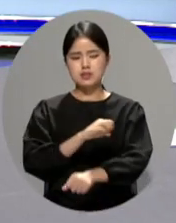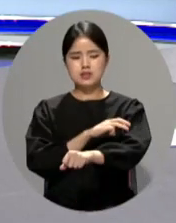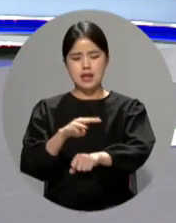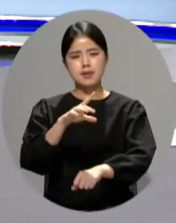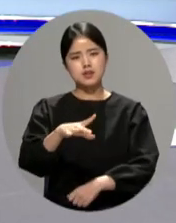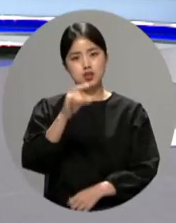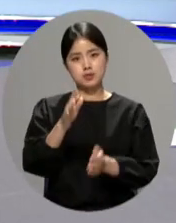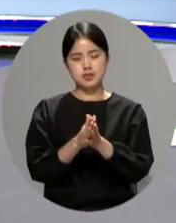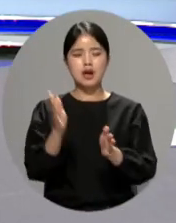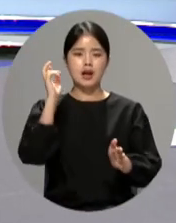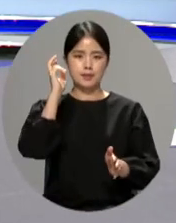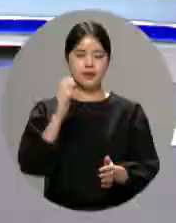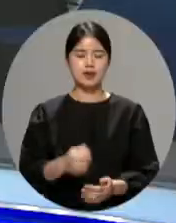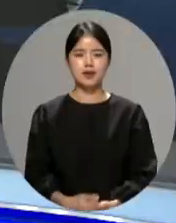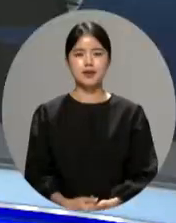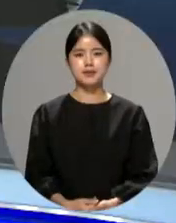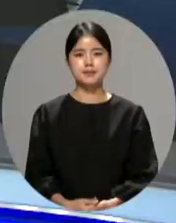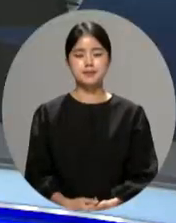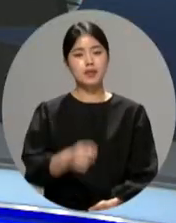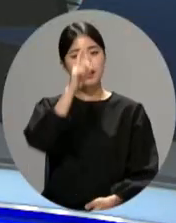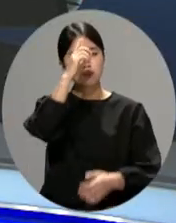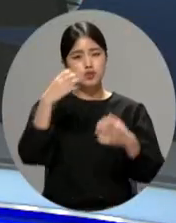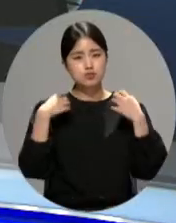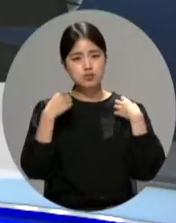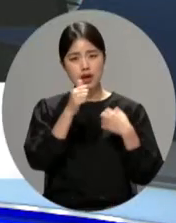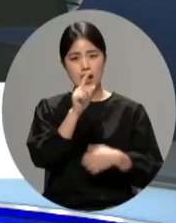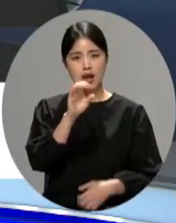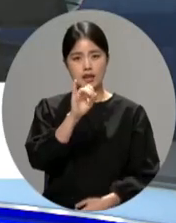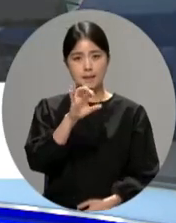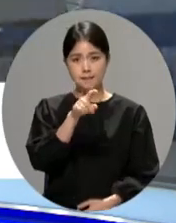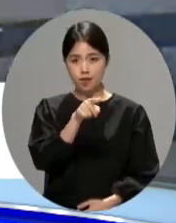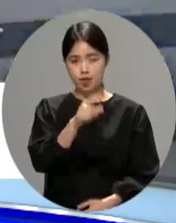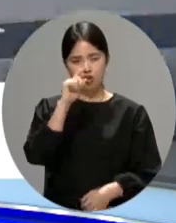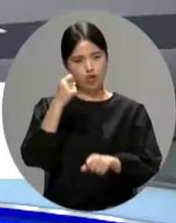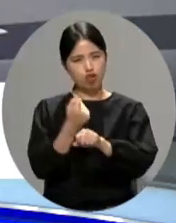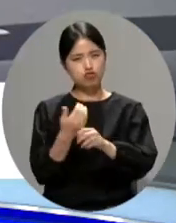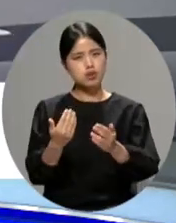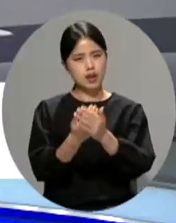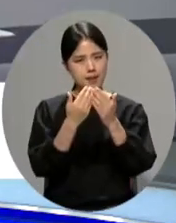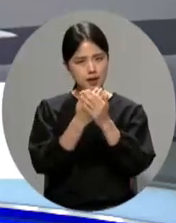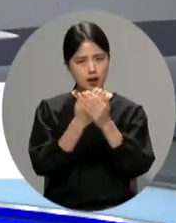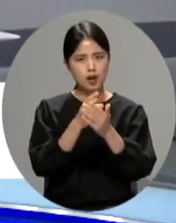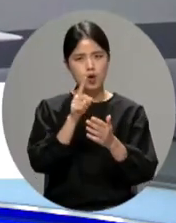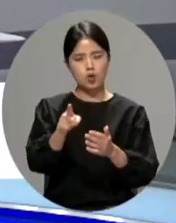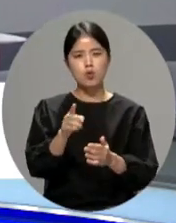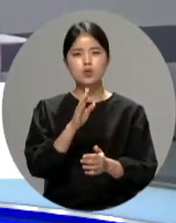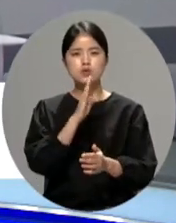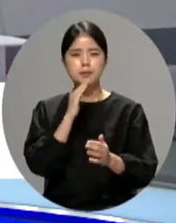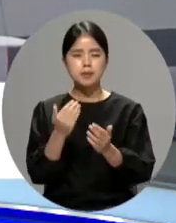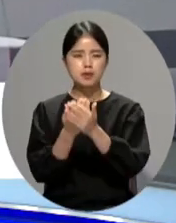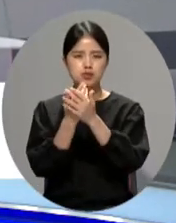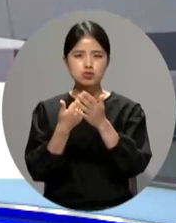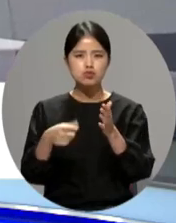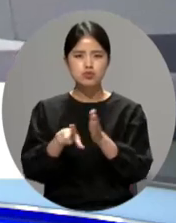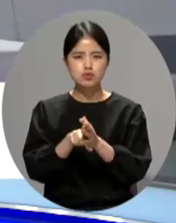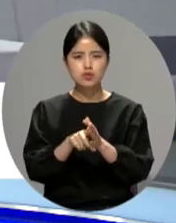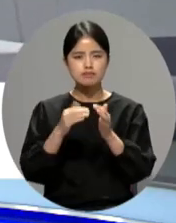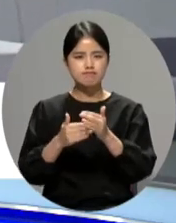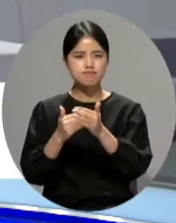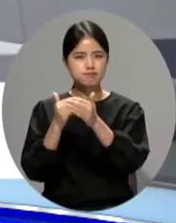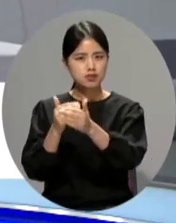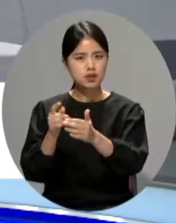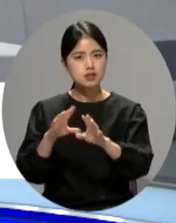보일 것으로 보입니다. 정부가 하이퍼튜브를 연구 개발하고 상용화 모델로 발전시키기 위한 실증